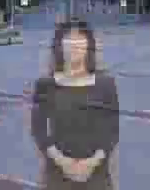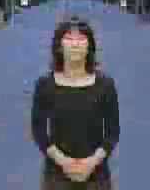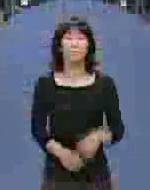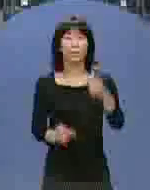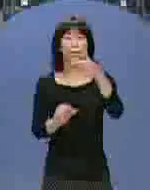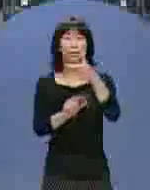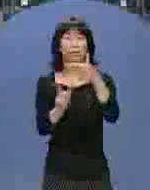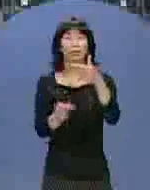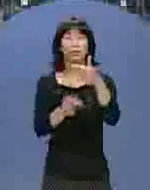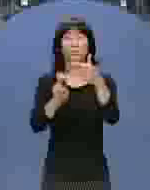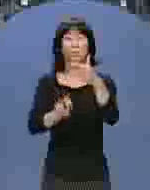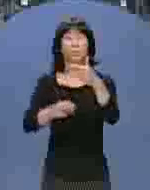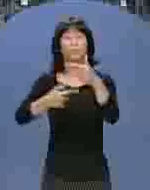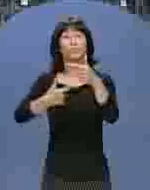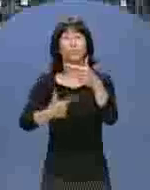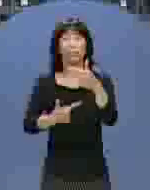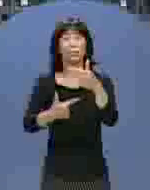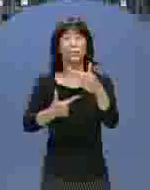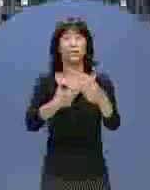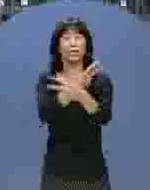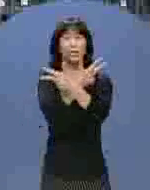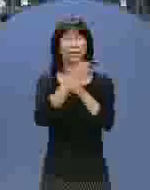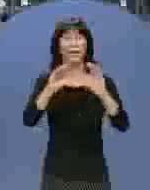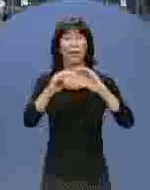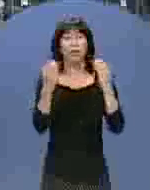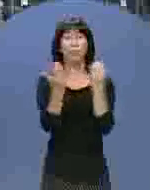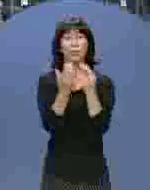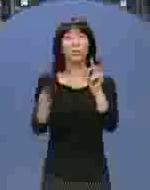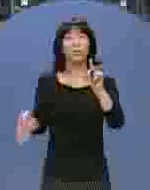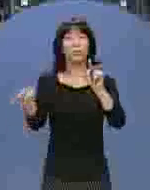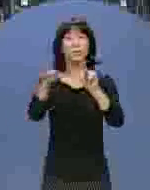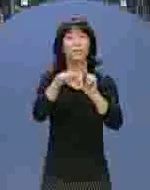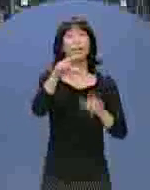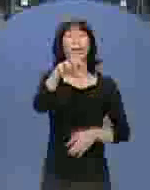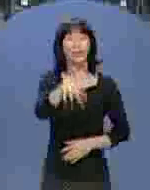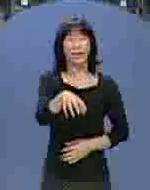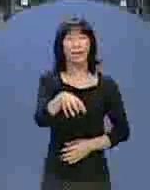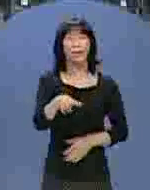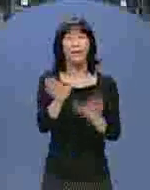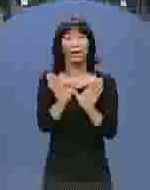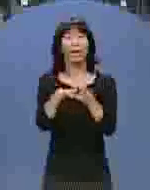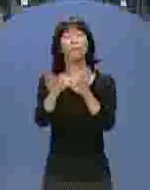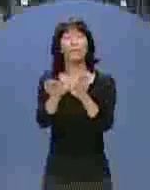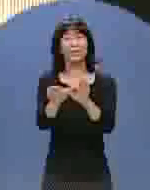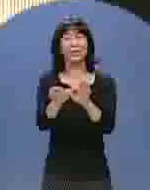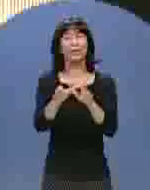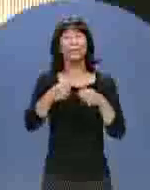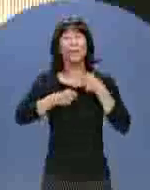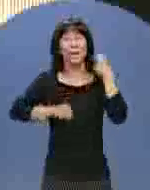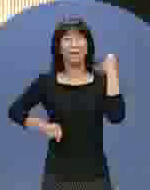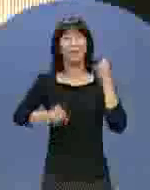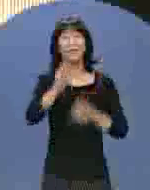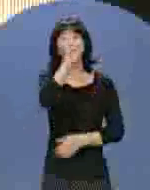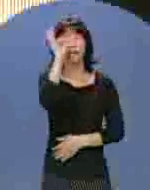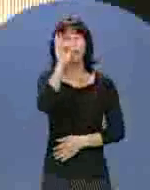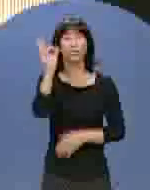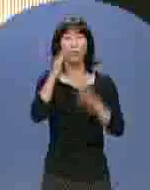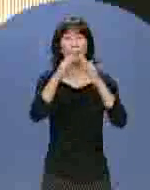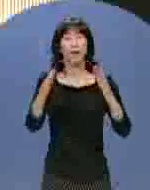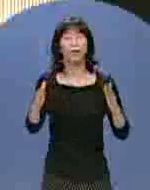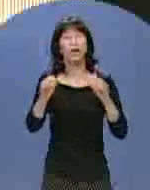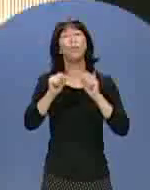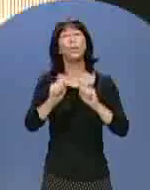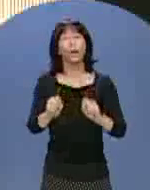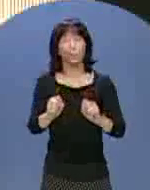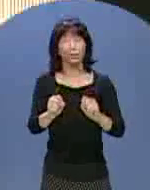6月26日北コミュニティセンターイスタ羽ばたきホールで羽ばたき演劇鑑賞会が行われました